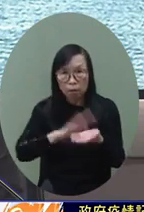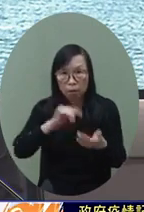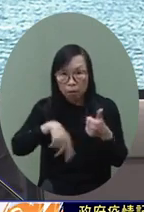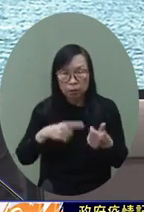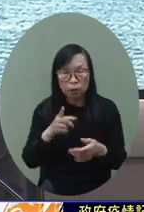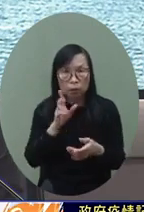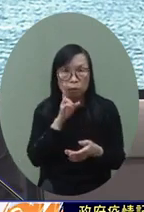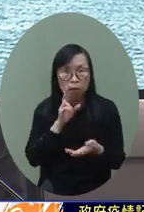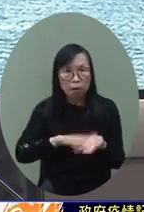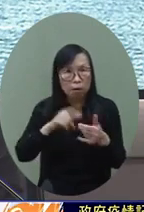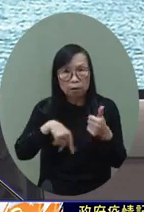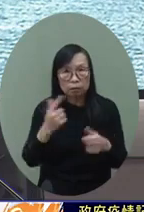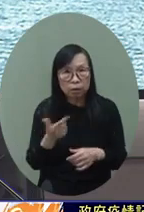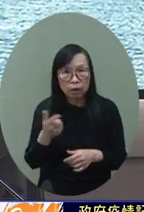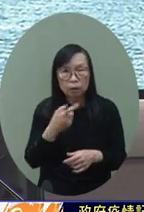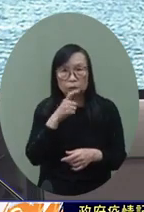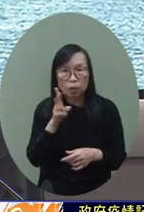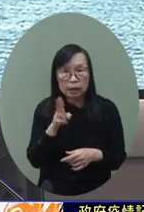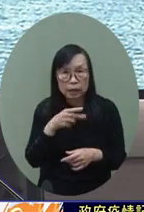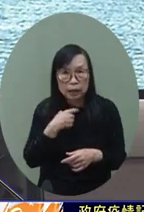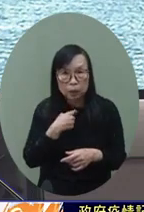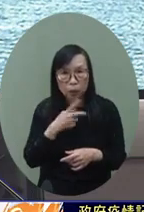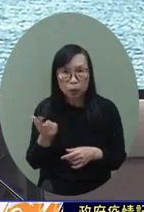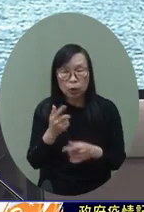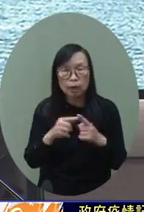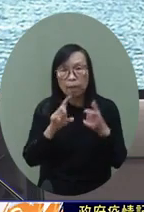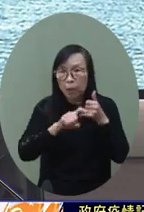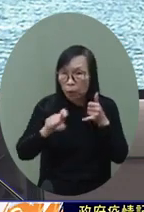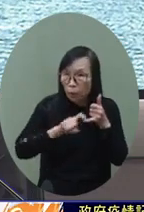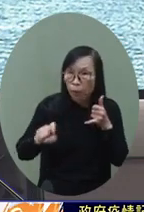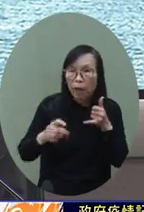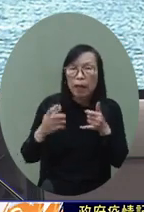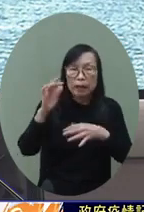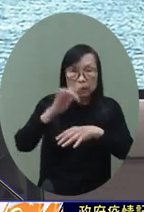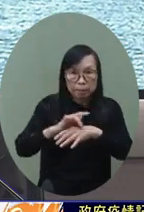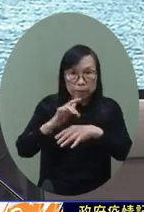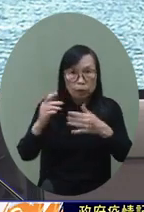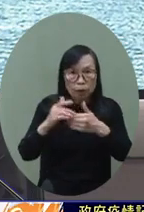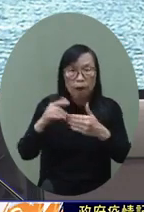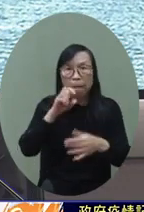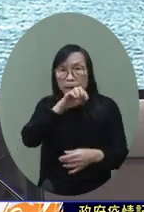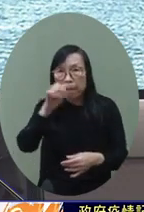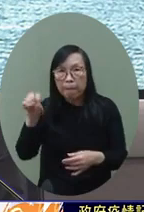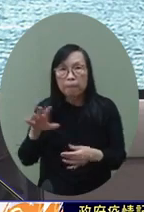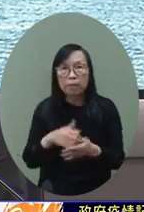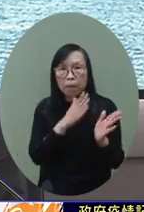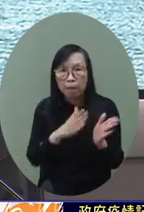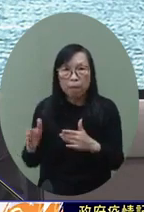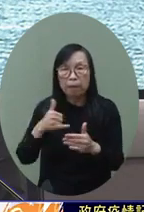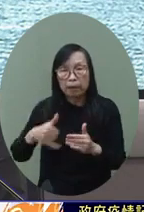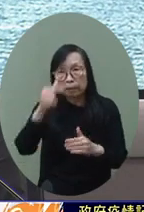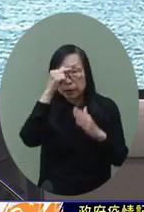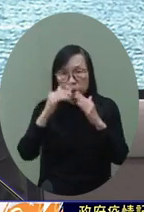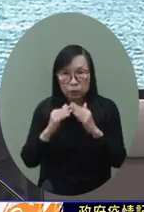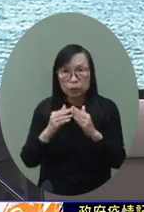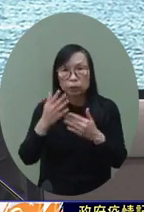果太多嘅時候咧，係需要好多人手去聯絡啦、去接觸同埋去詢問，甚至安排入院或者